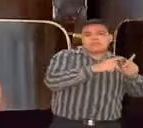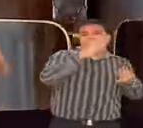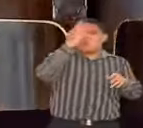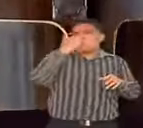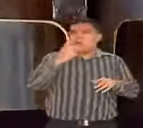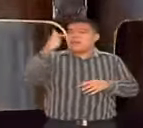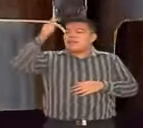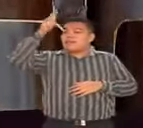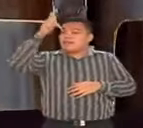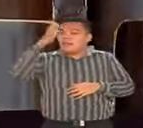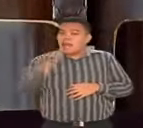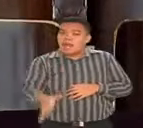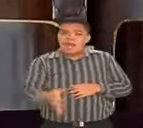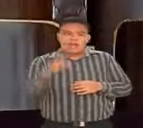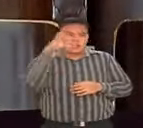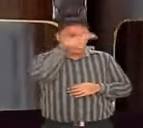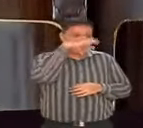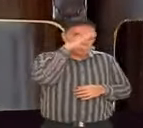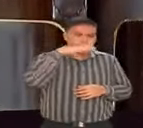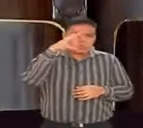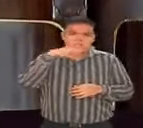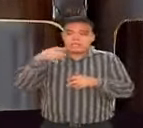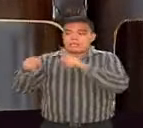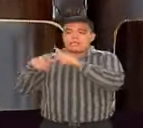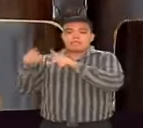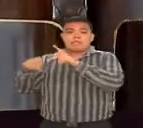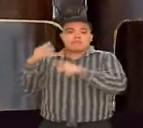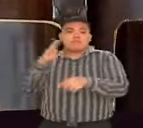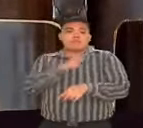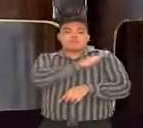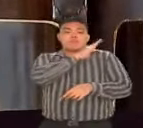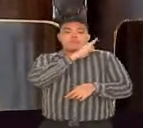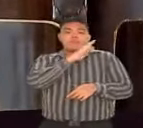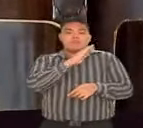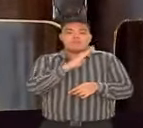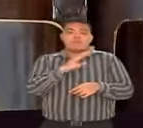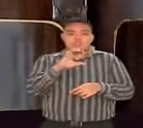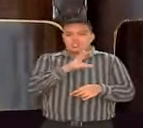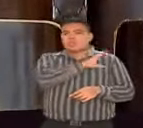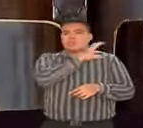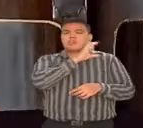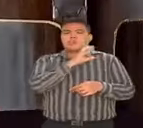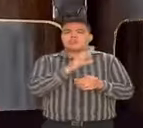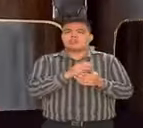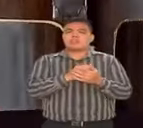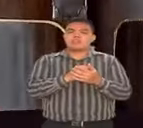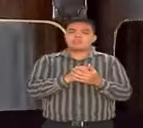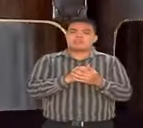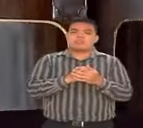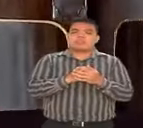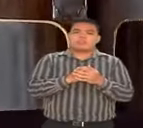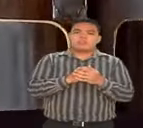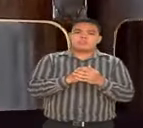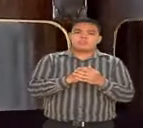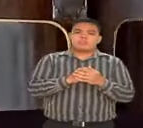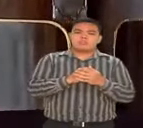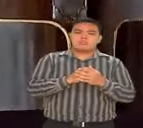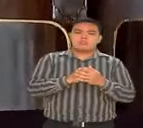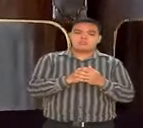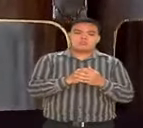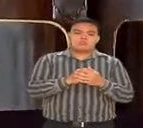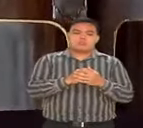Because God is looking for people that are courageous. Faith promise giving is an act of courage. Budget na ba